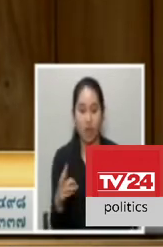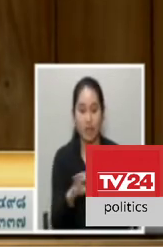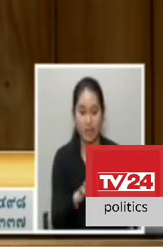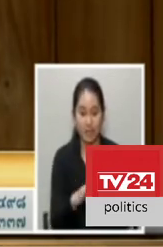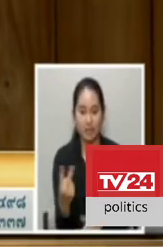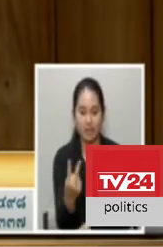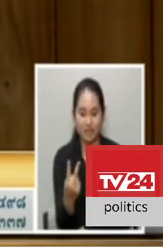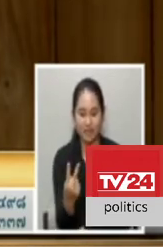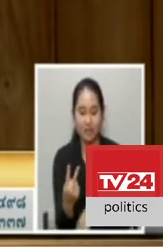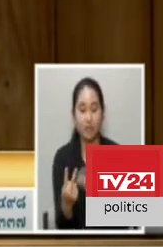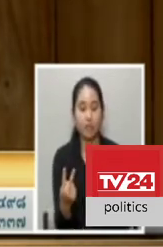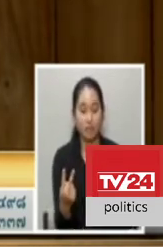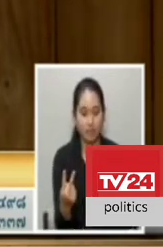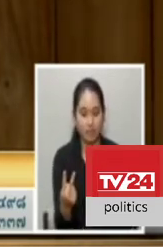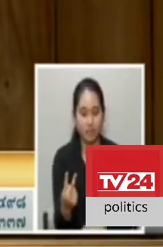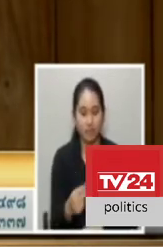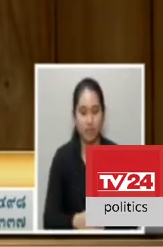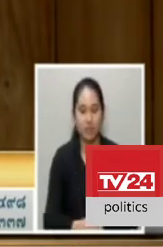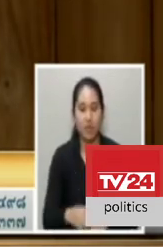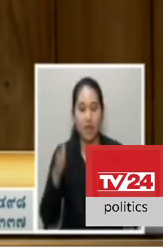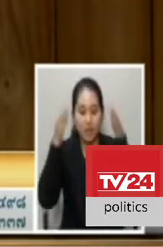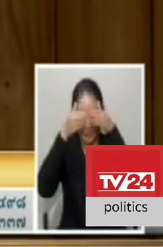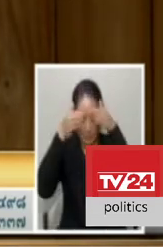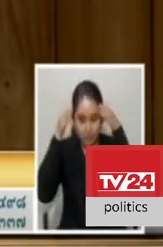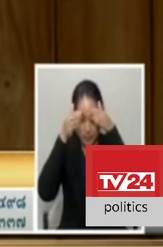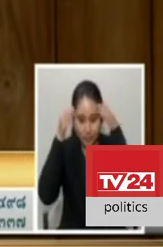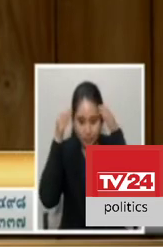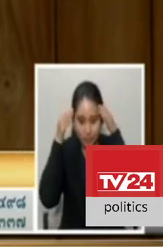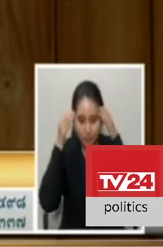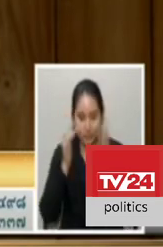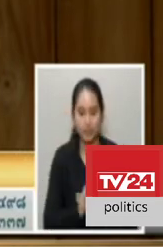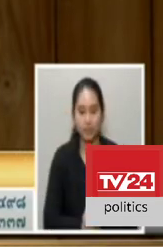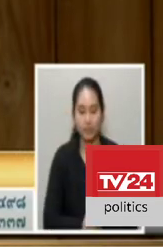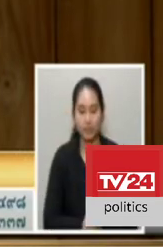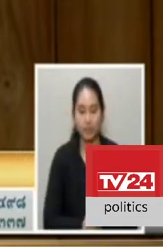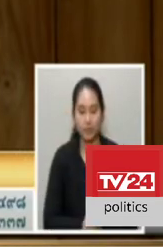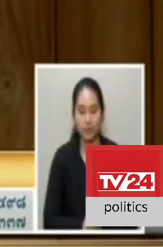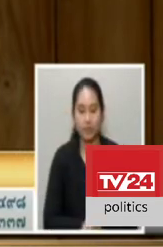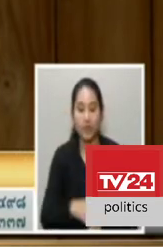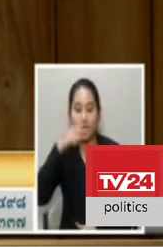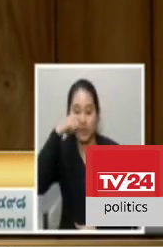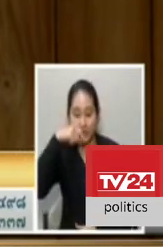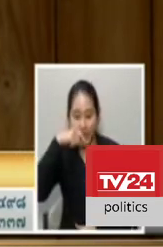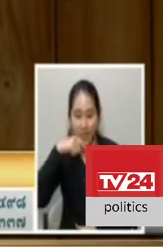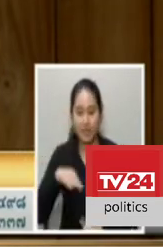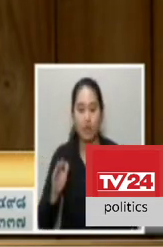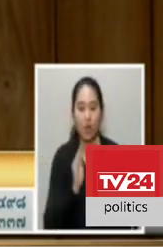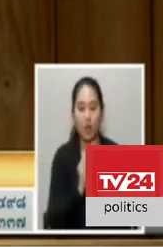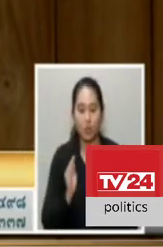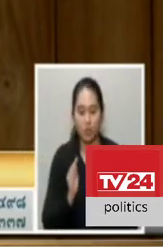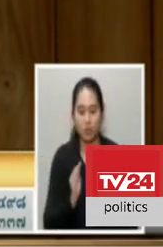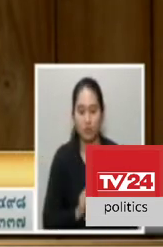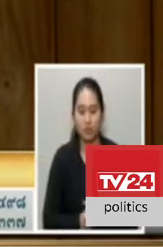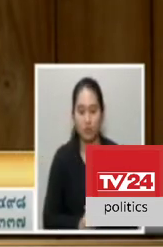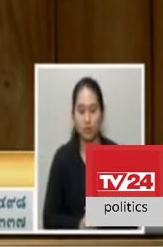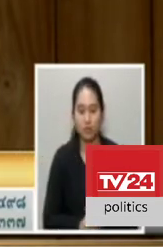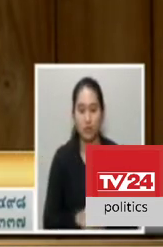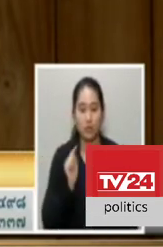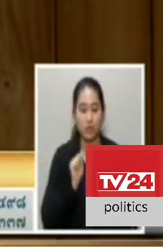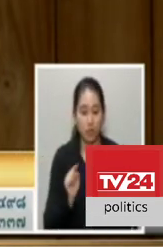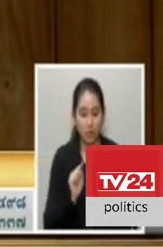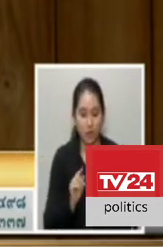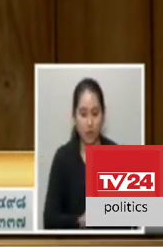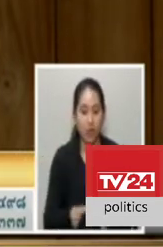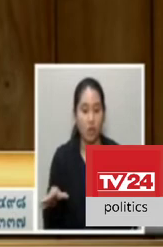องประเทศนั้นคือหนึ่งอินโดนีเซียในฐานะเป็นโคเนเตอร์สองประเทศไทยในฐานะที่พาให้อา